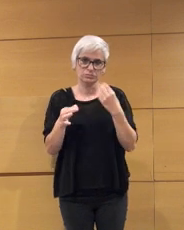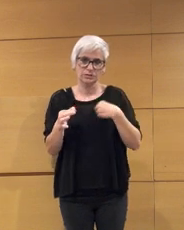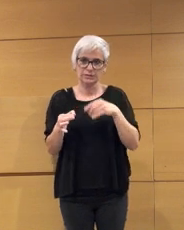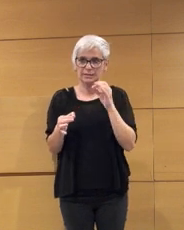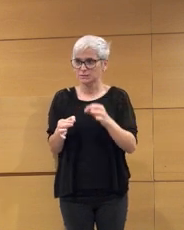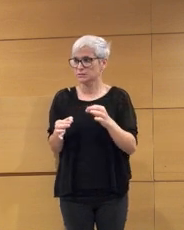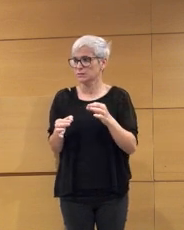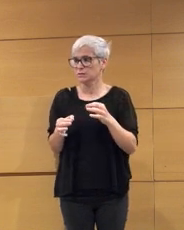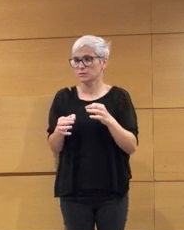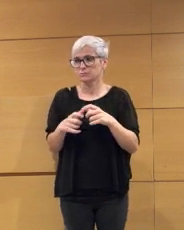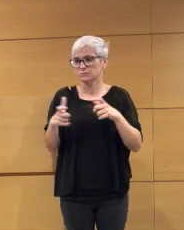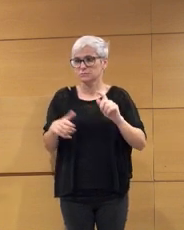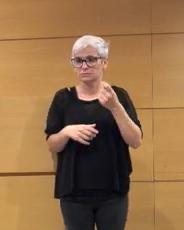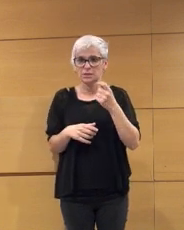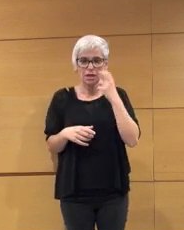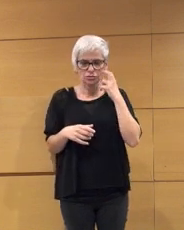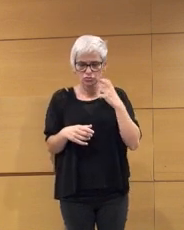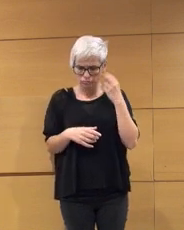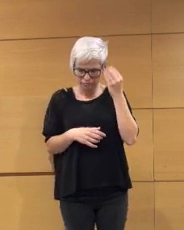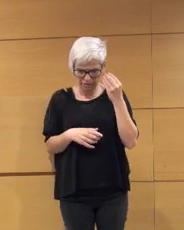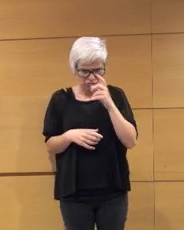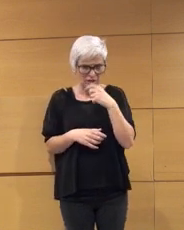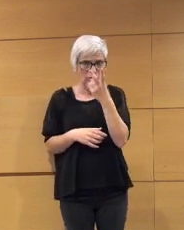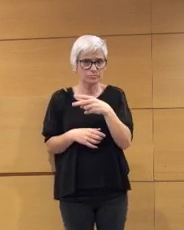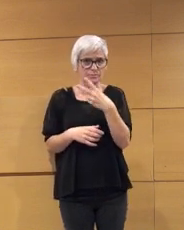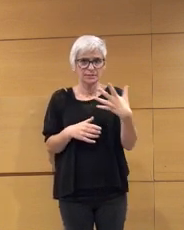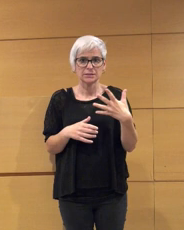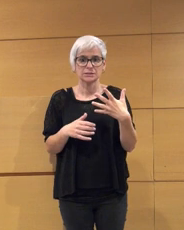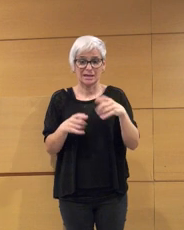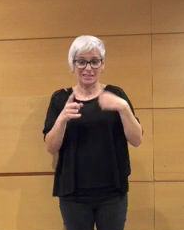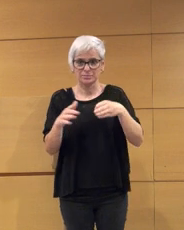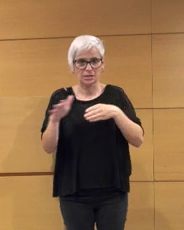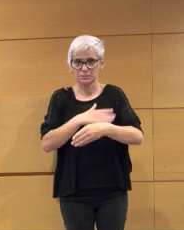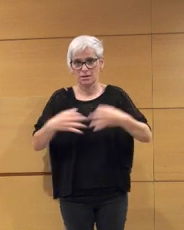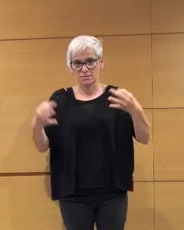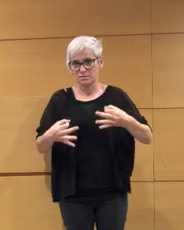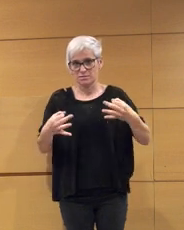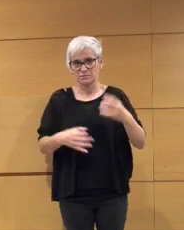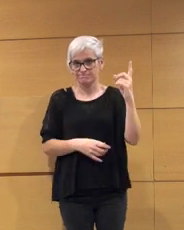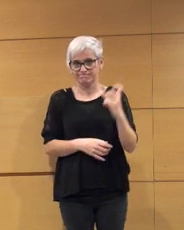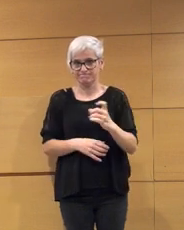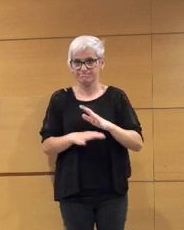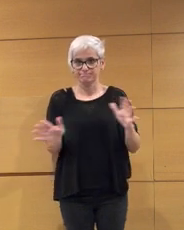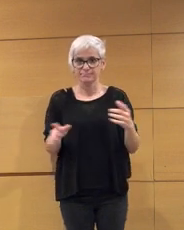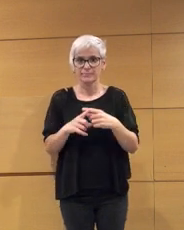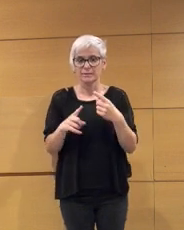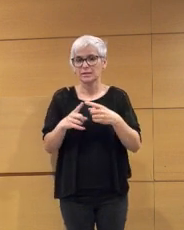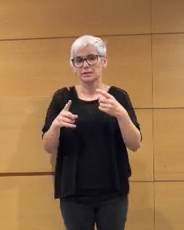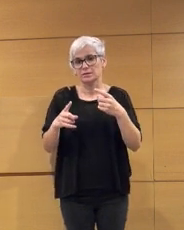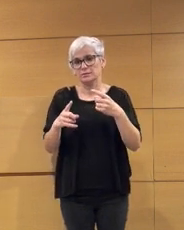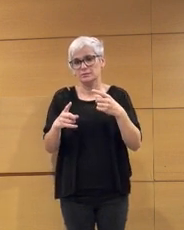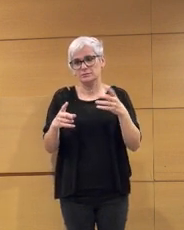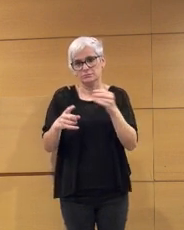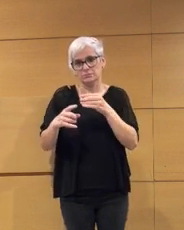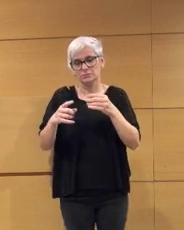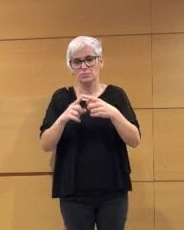al mercat després del juny, em sembla que és el 25, que han de ser accessibles. Hi ha molta quantitat de productes que han de ser